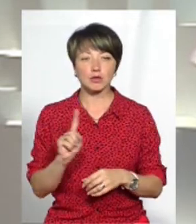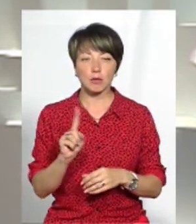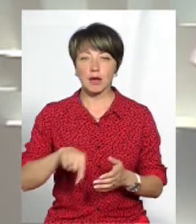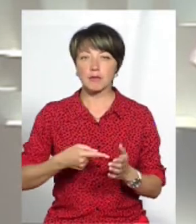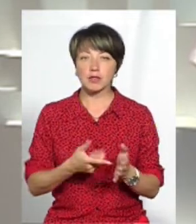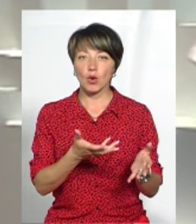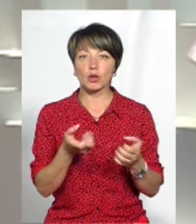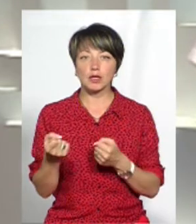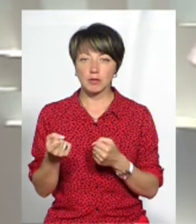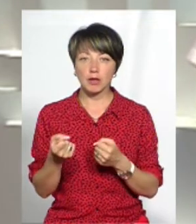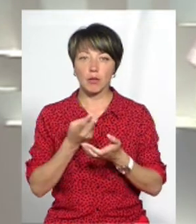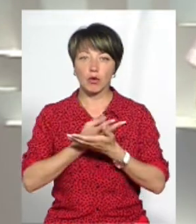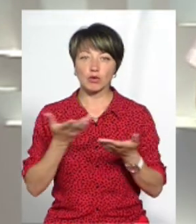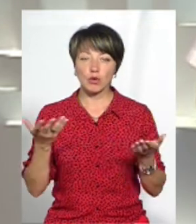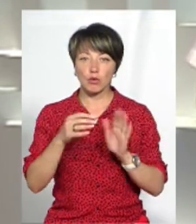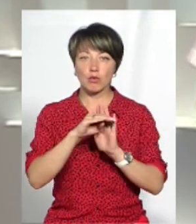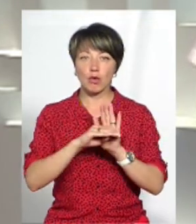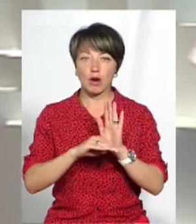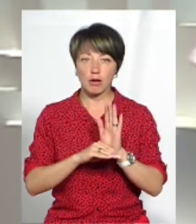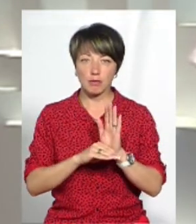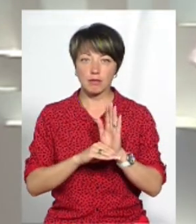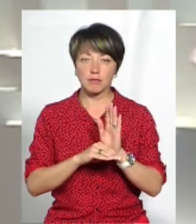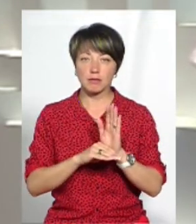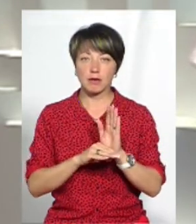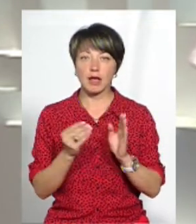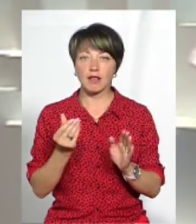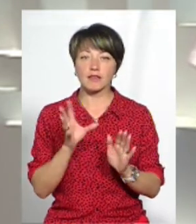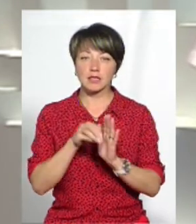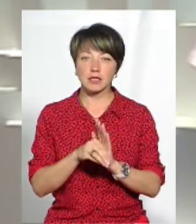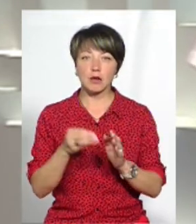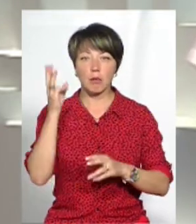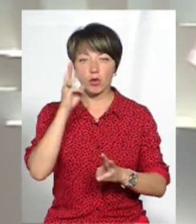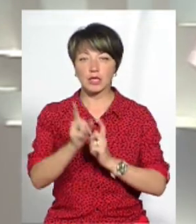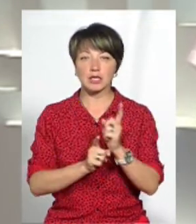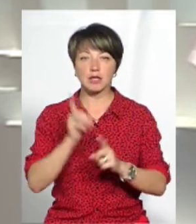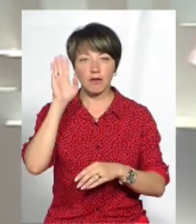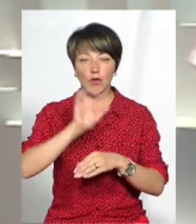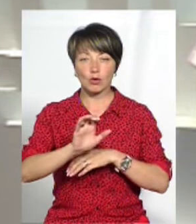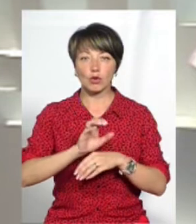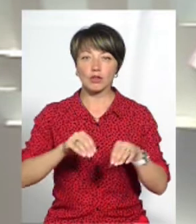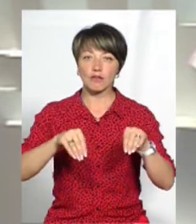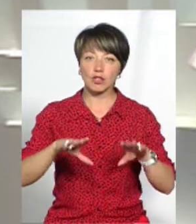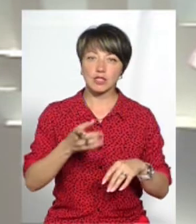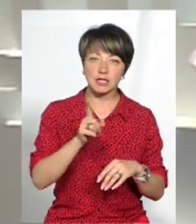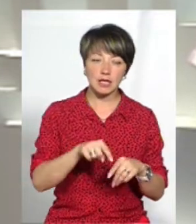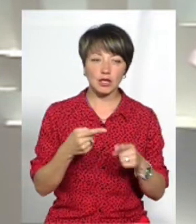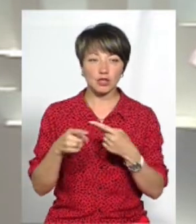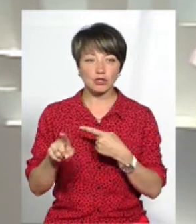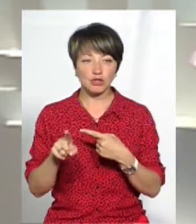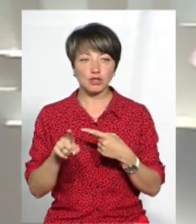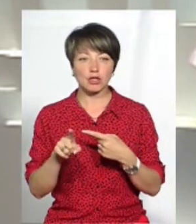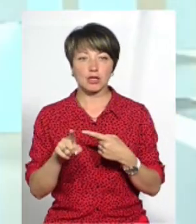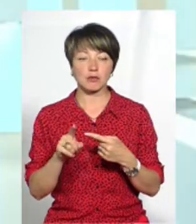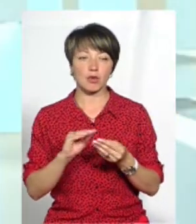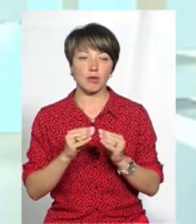щоб місто отримало прозору програму західних інвестицій для модернізації водогону і вирішення і цієї, і інших